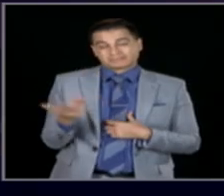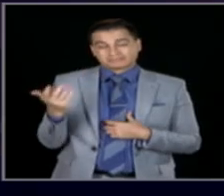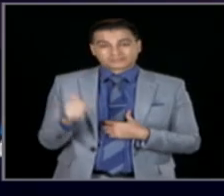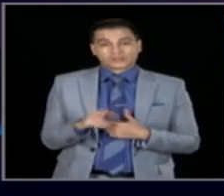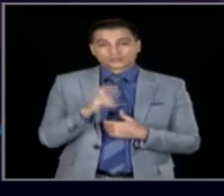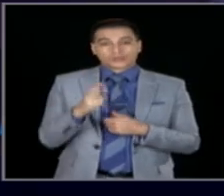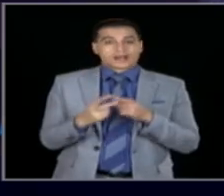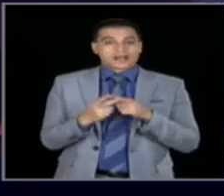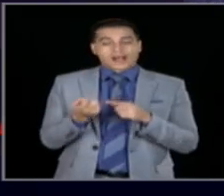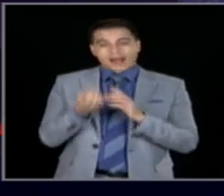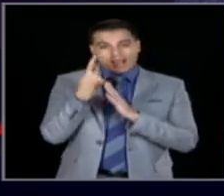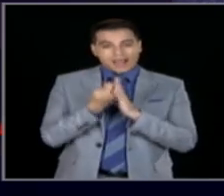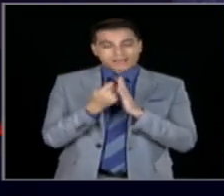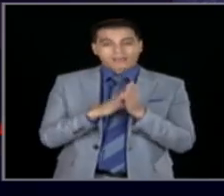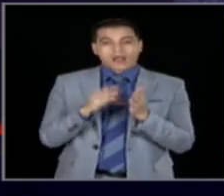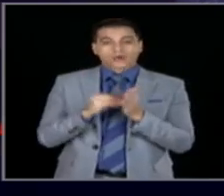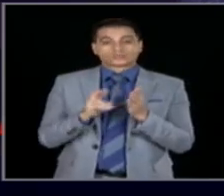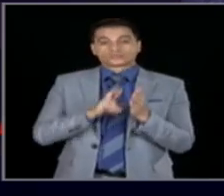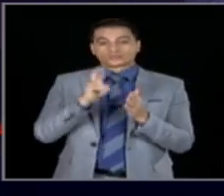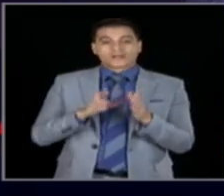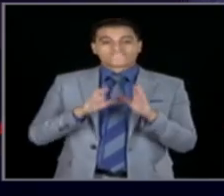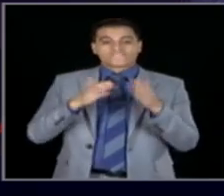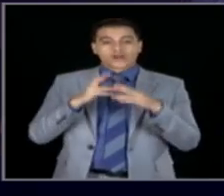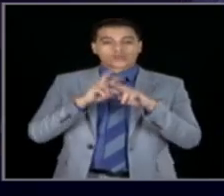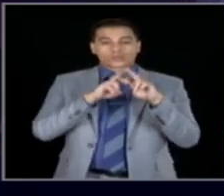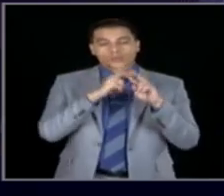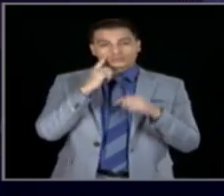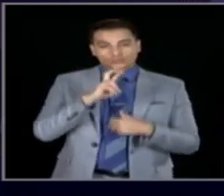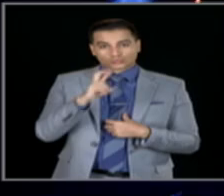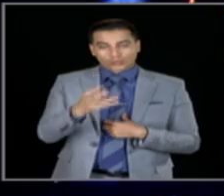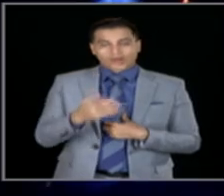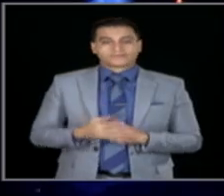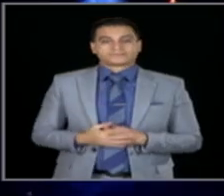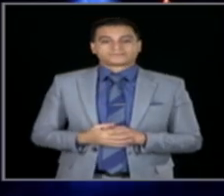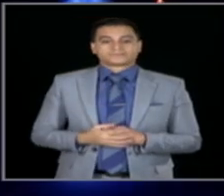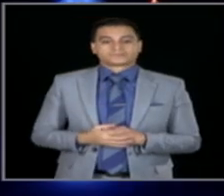دلوقتي عندنا سؤالين في الأدب، وأول سؤال لفريق النجوم أدب، والسؤال